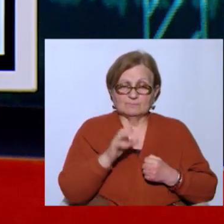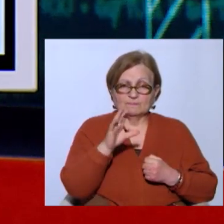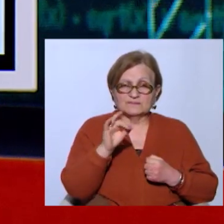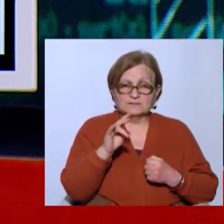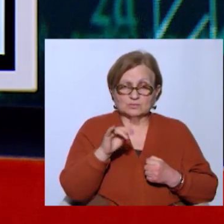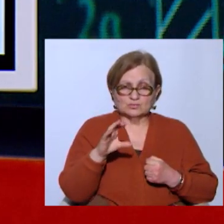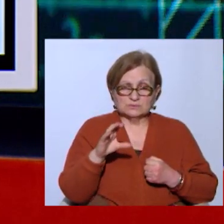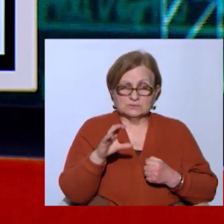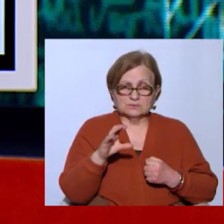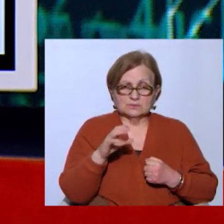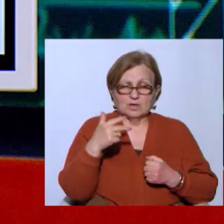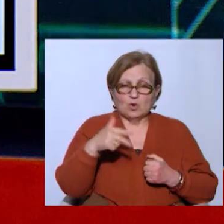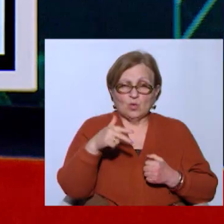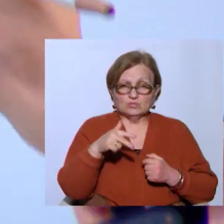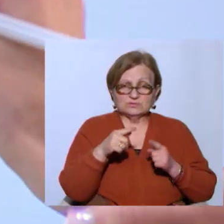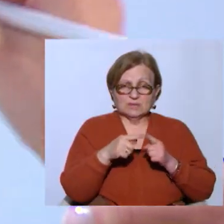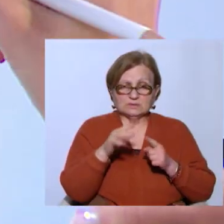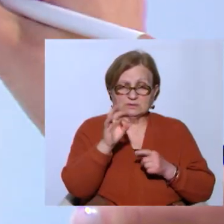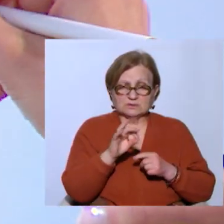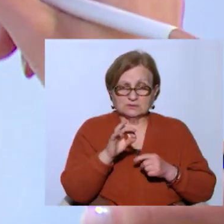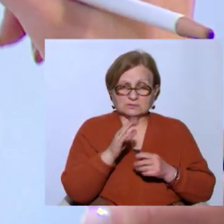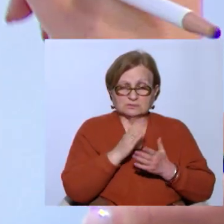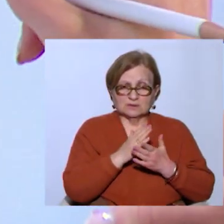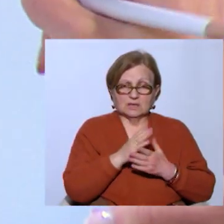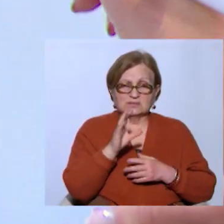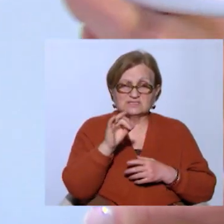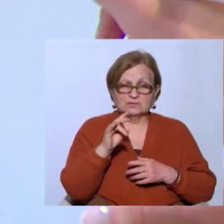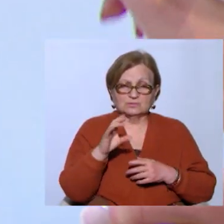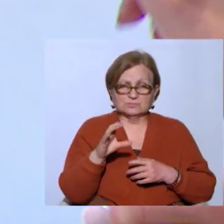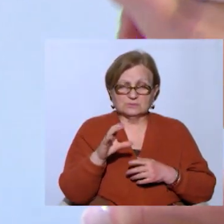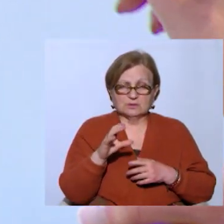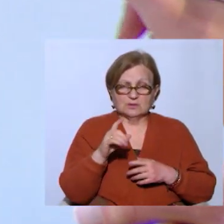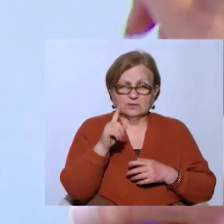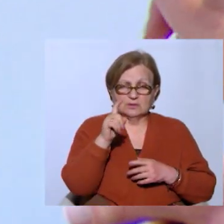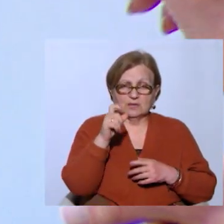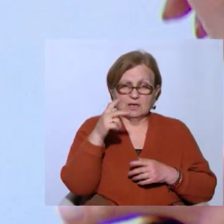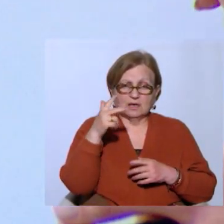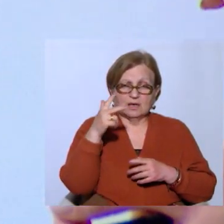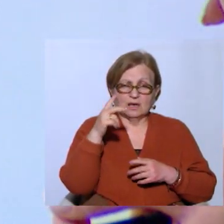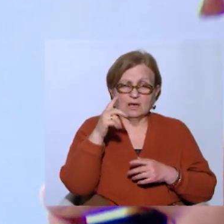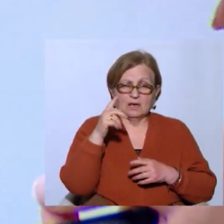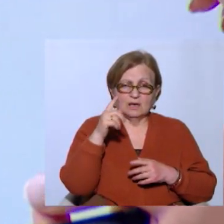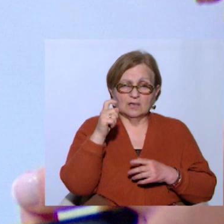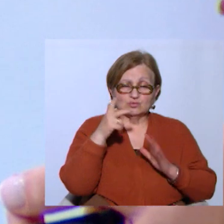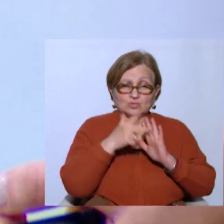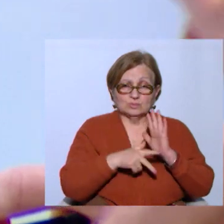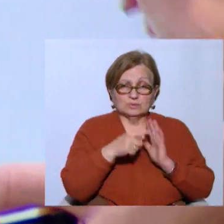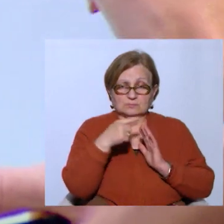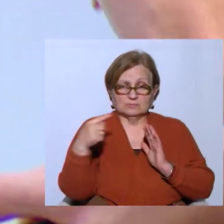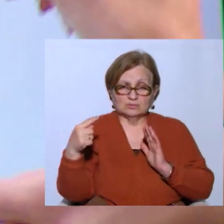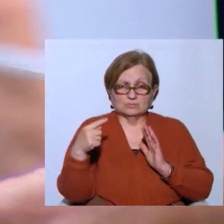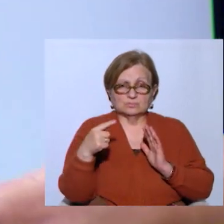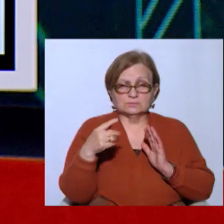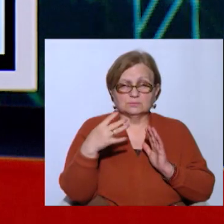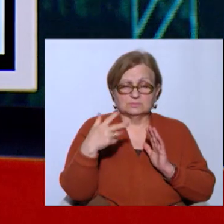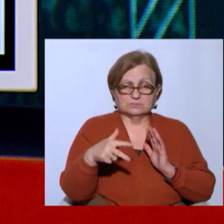სინუსი 30 გრადუსი არის სინუს 140 მინუს 30